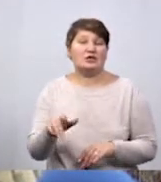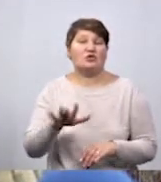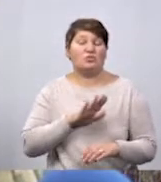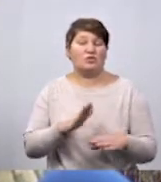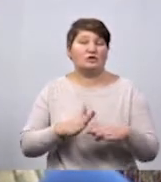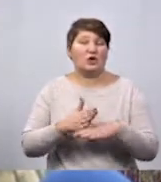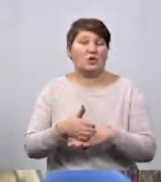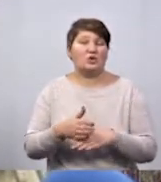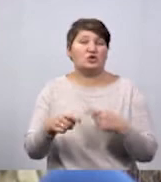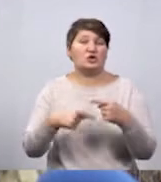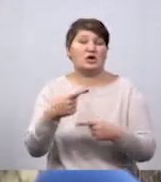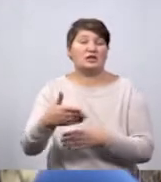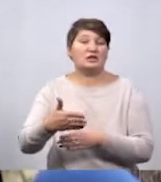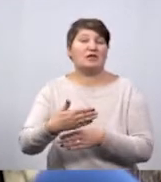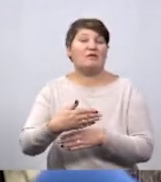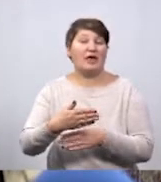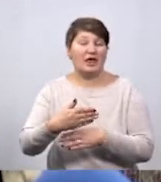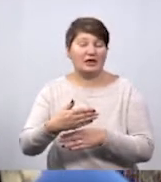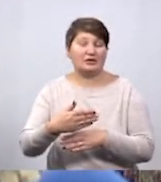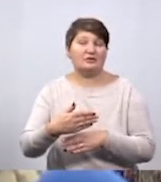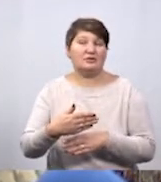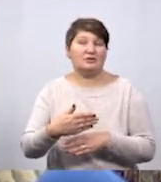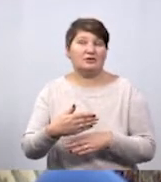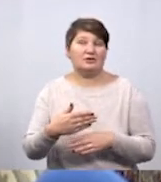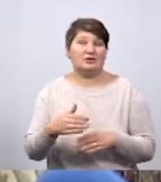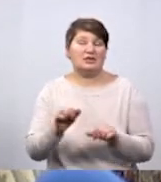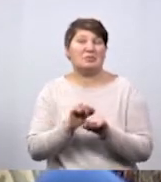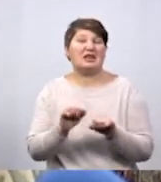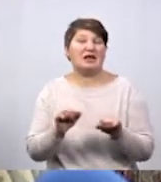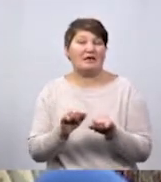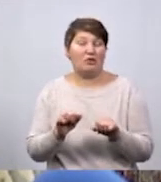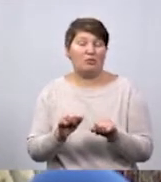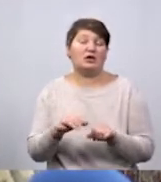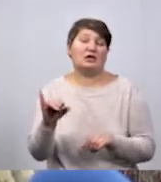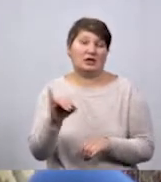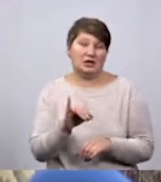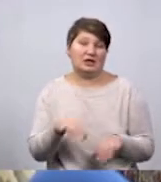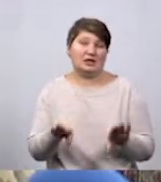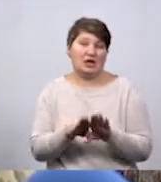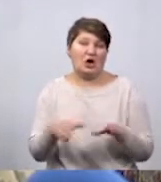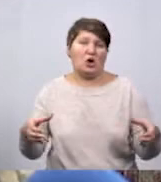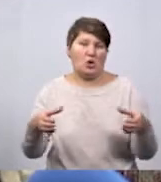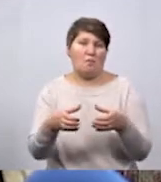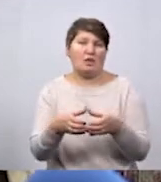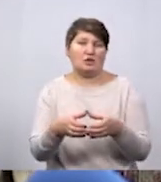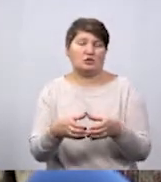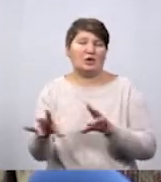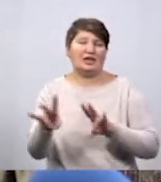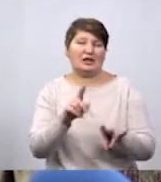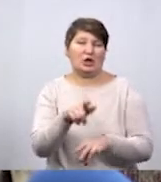заход через двері з підривом, і таким образом комплексно терористи